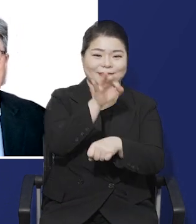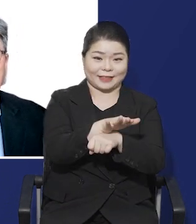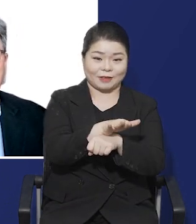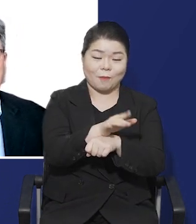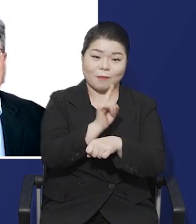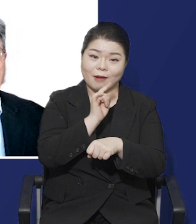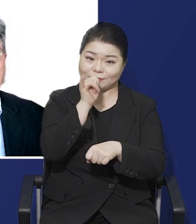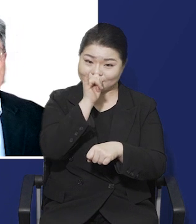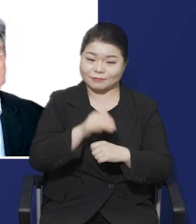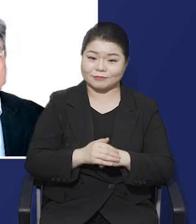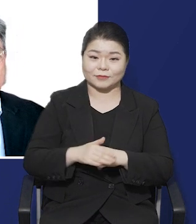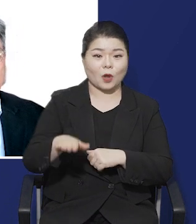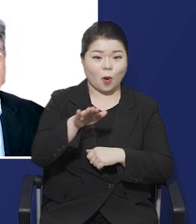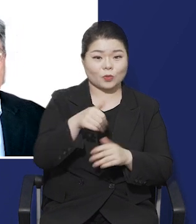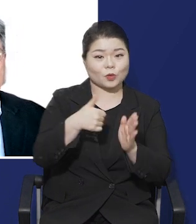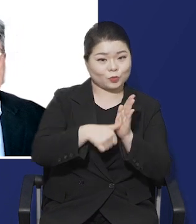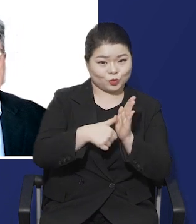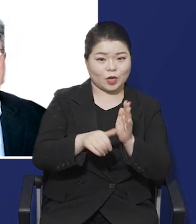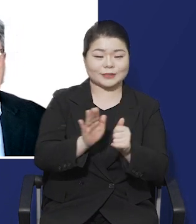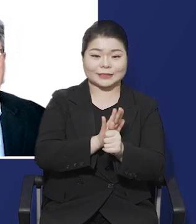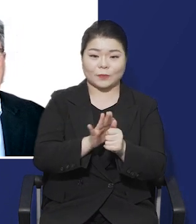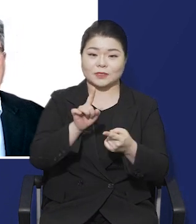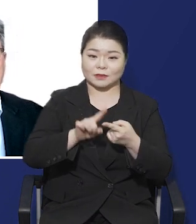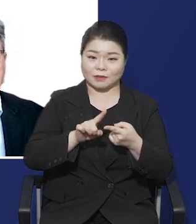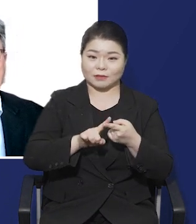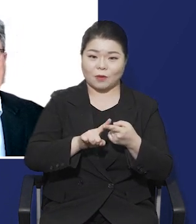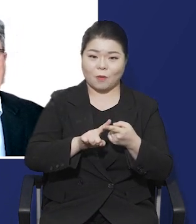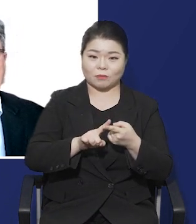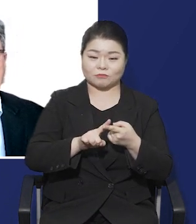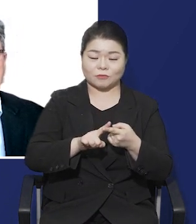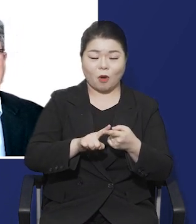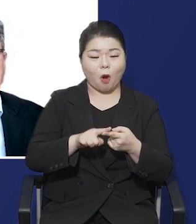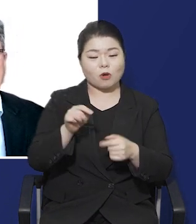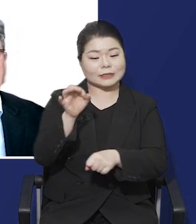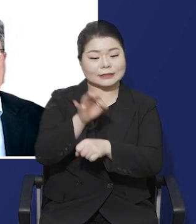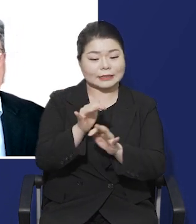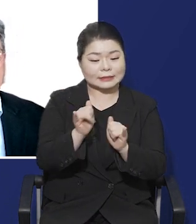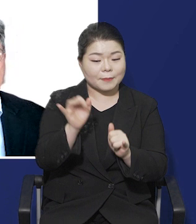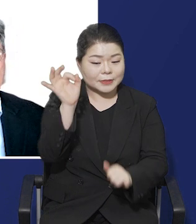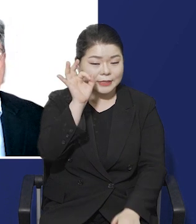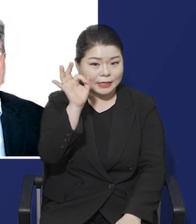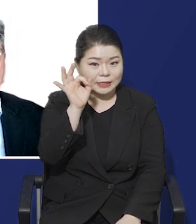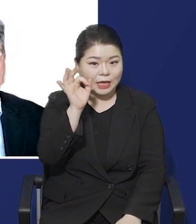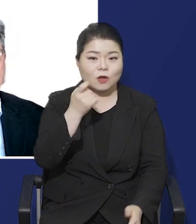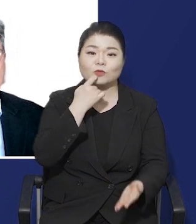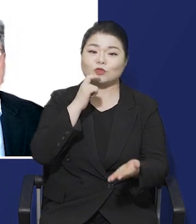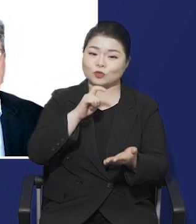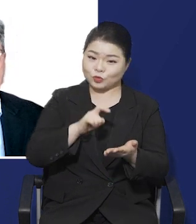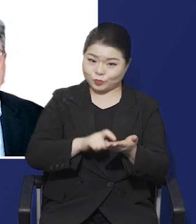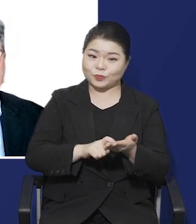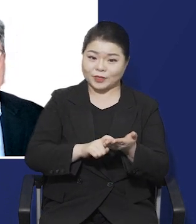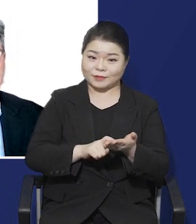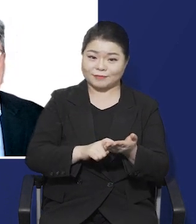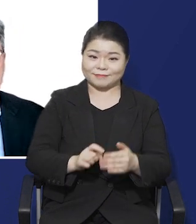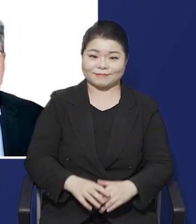이로 인해 여러분들의 제품과 서비스에 대한 바이어를 찾는 것이 상대적으로 쉬워진다고